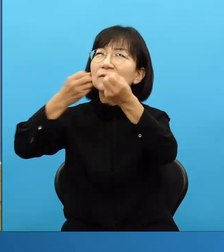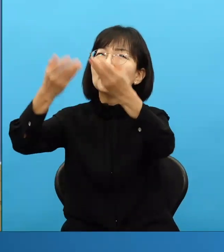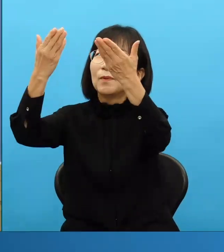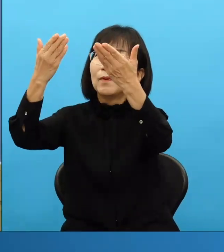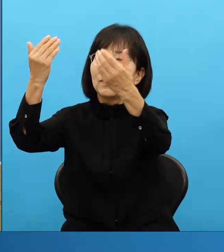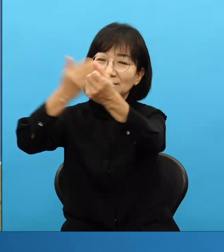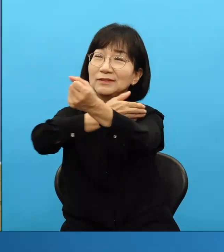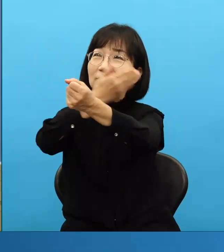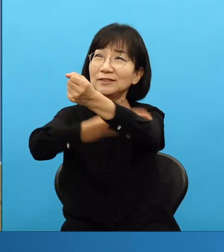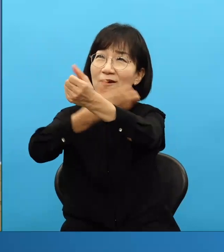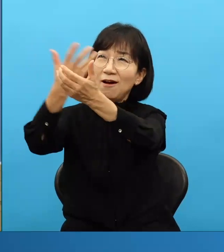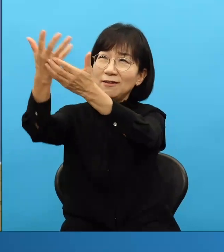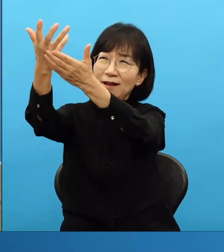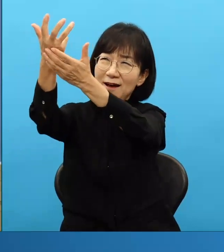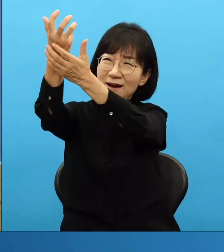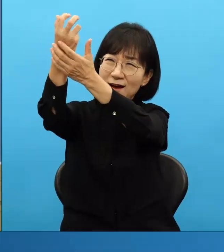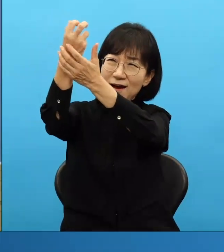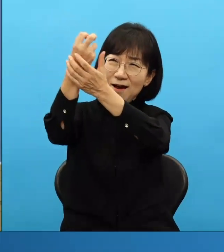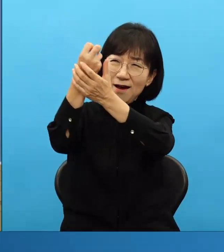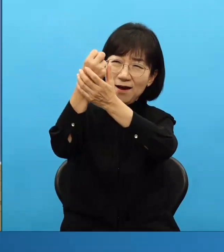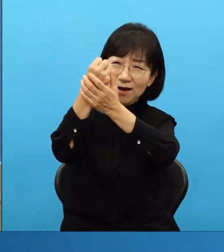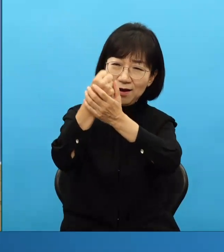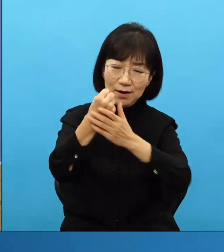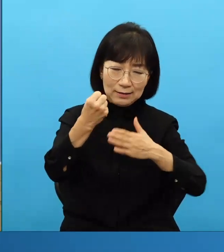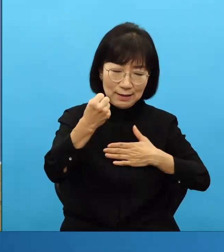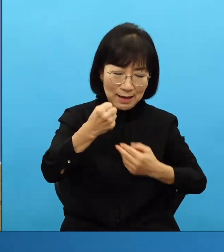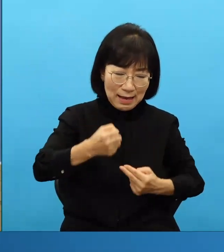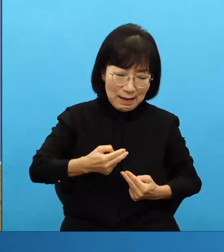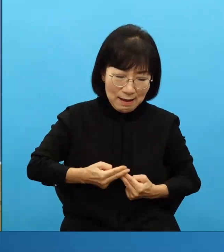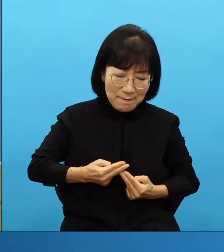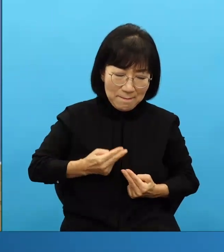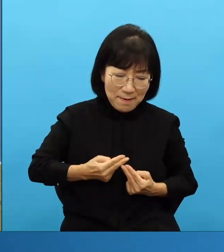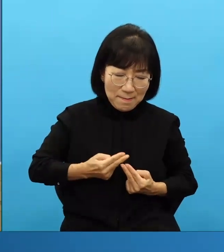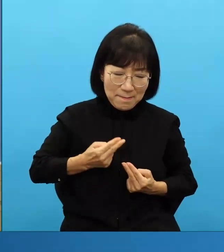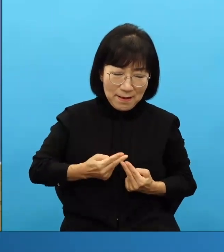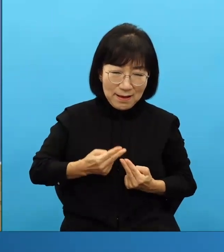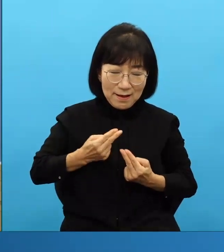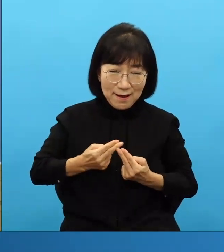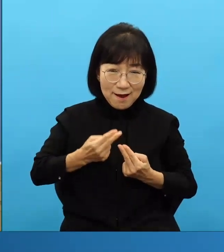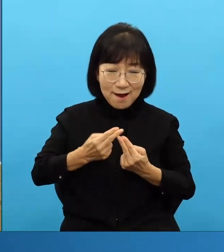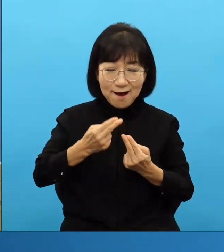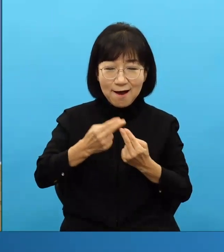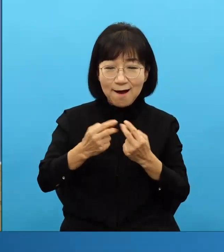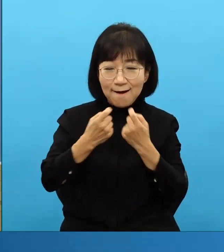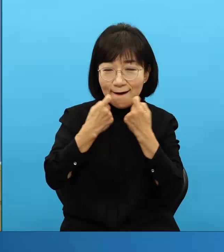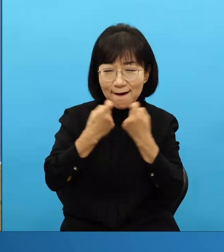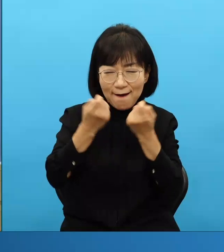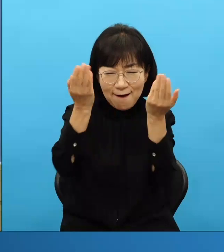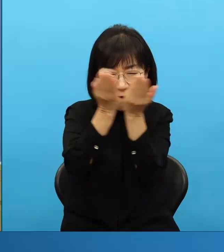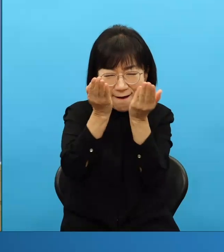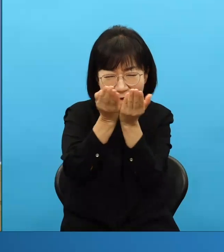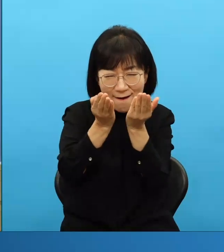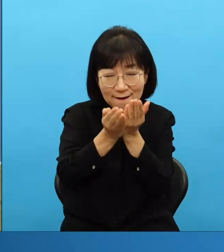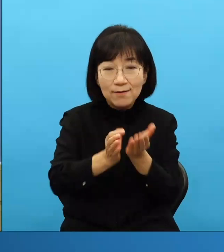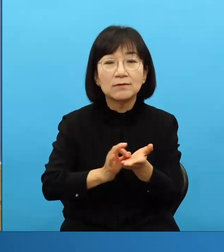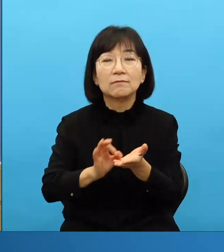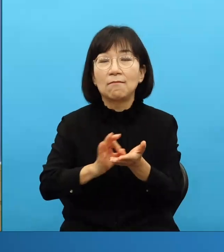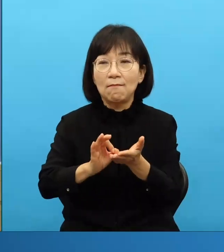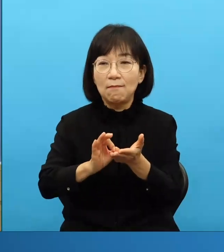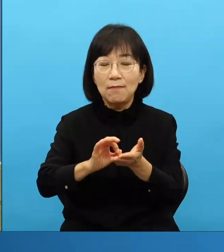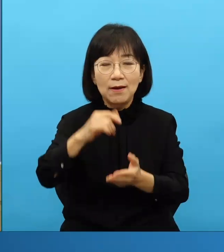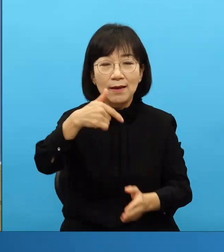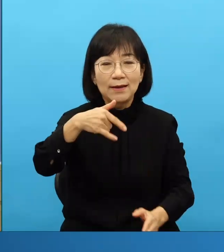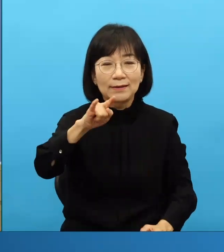안에 차곡차곡 내 안에 쌓아 개인화하는 거예요. And then it is accumulating all the blessings and the powers of the